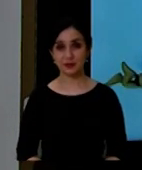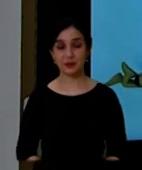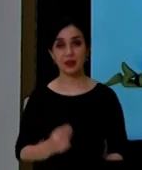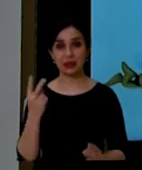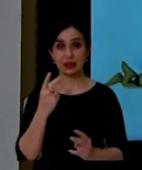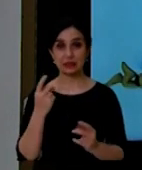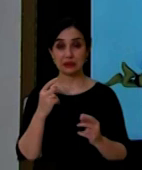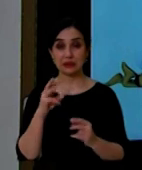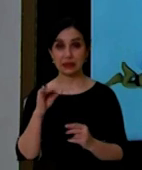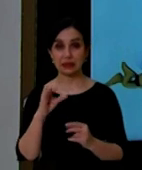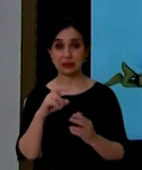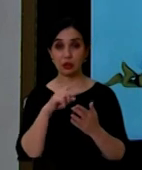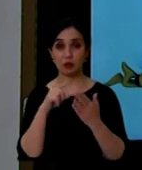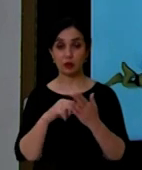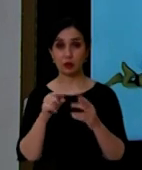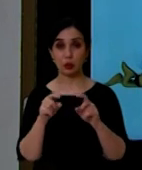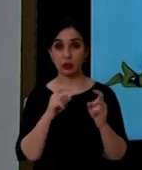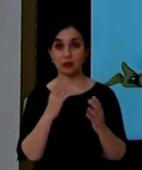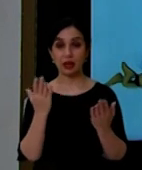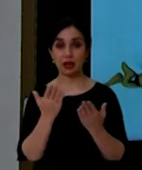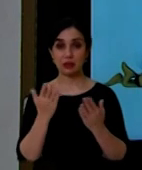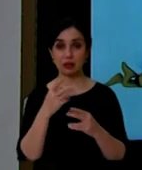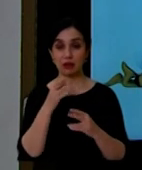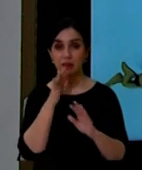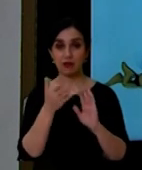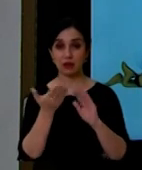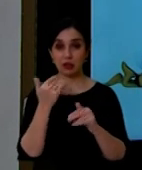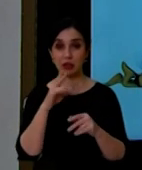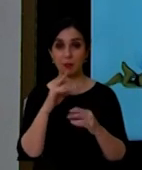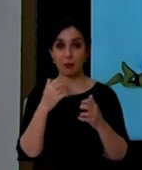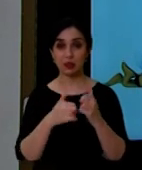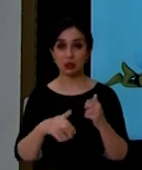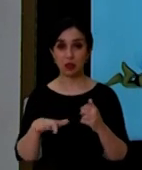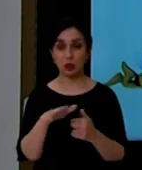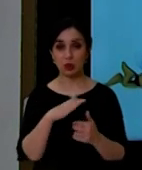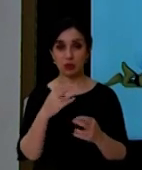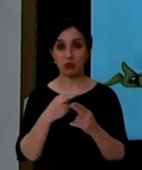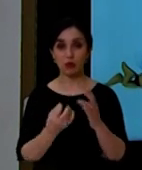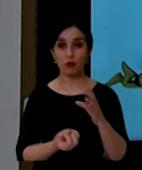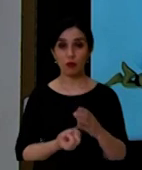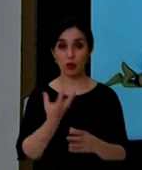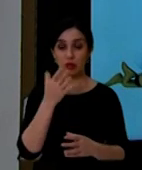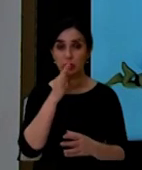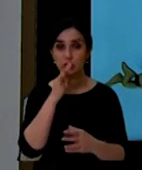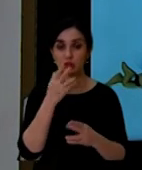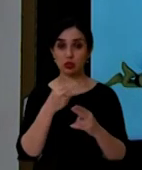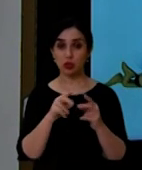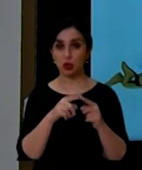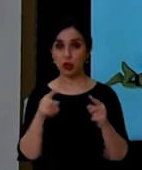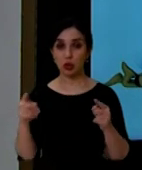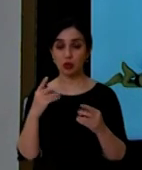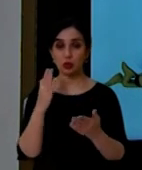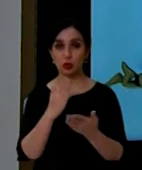İkincə tis savallımız ki otamız. Qaysi davrda, mərkəzi Asya-da vulqanlı jarayonlar röy bərgən.